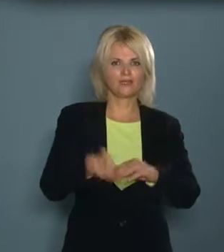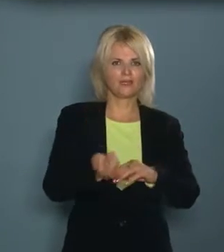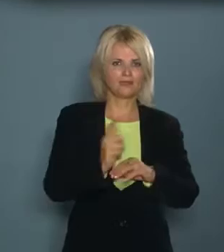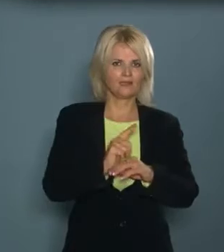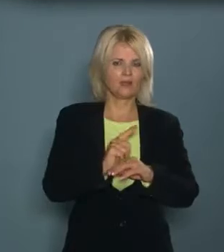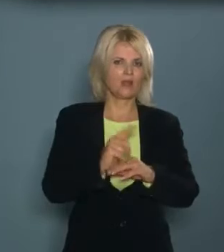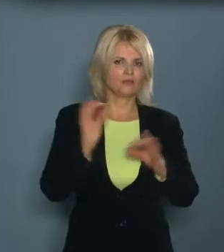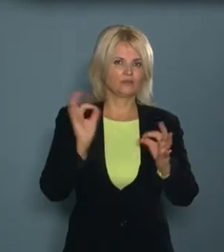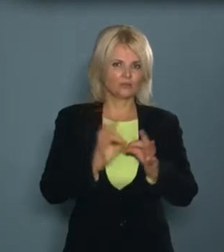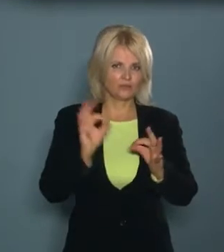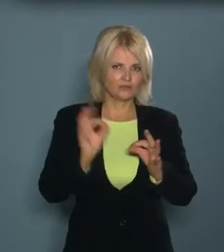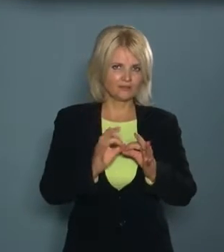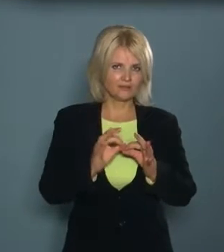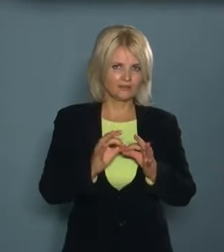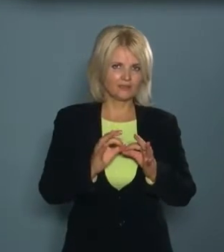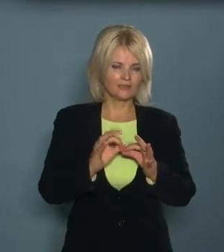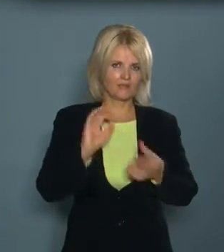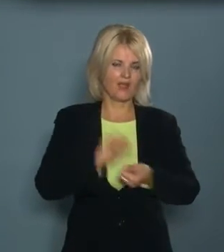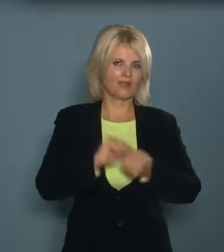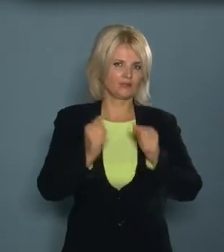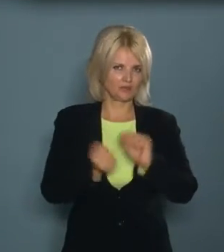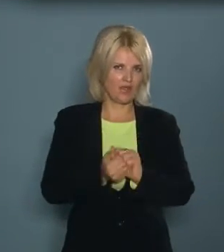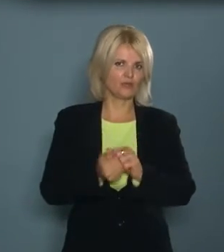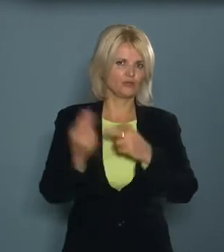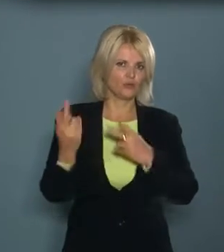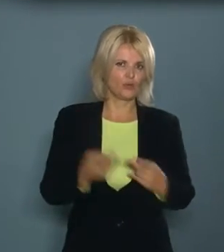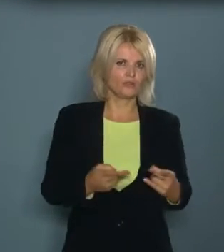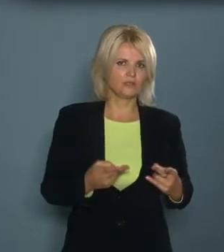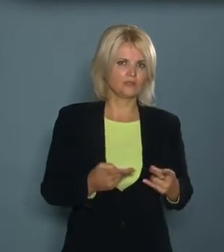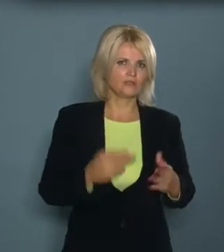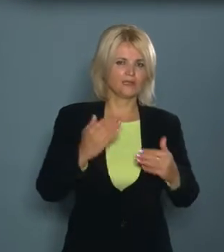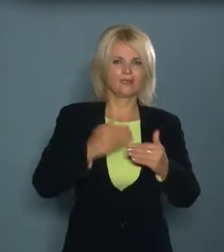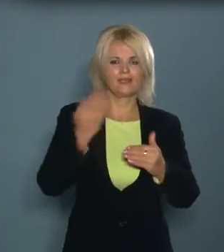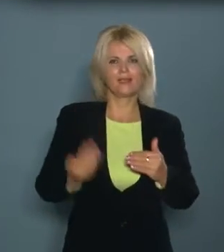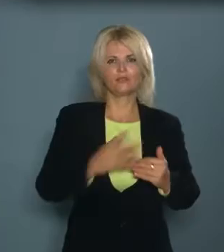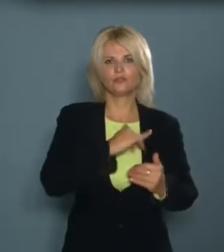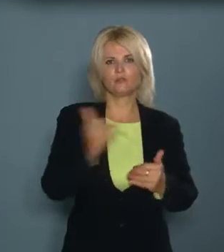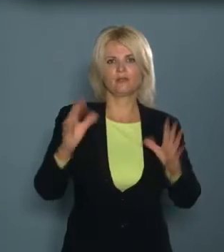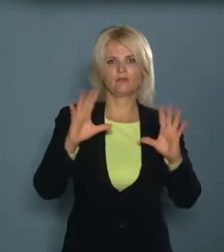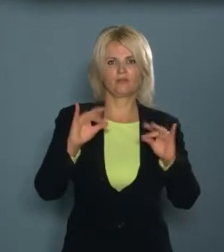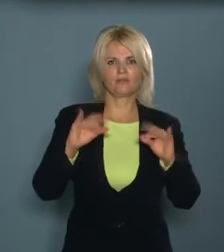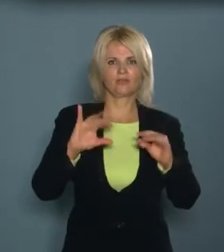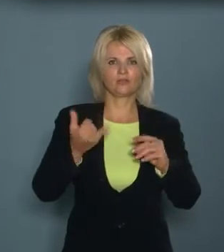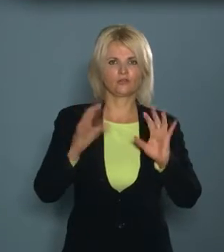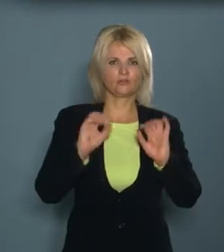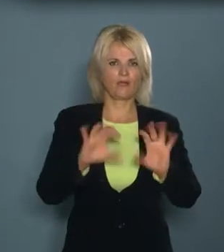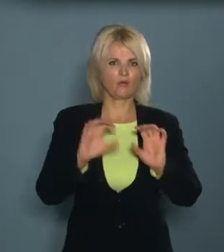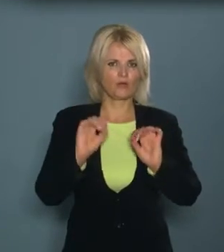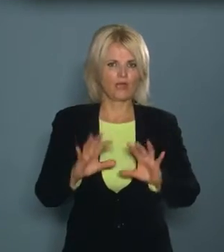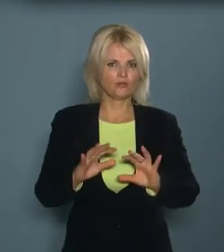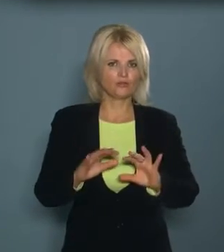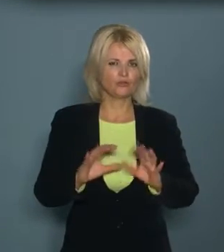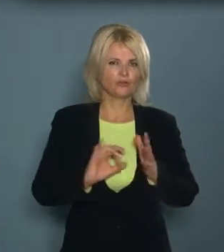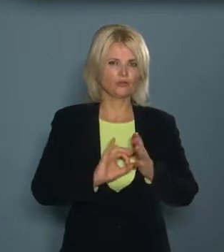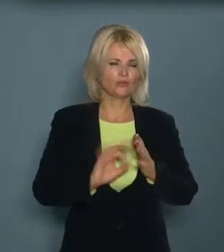2 hét alatt történt, és hozott annyi változást, amely a későbbi évtizedeinket is meghatározta.